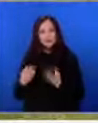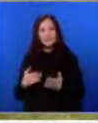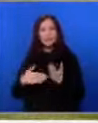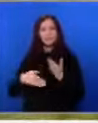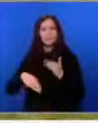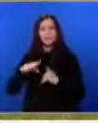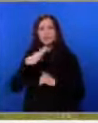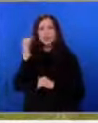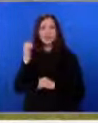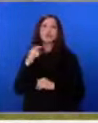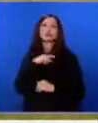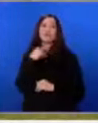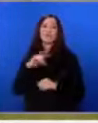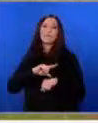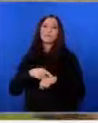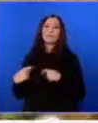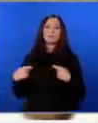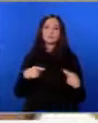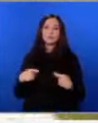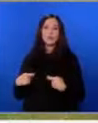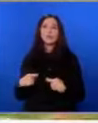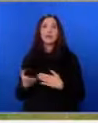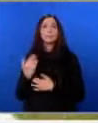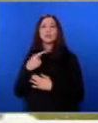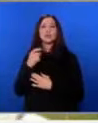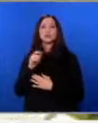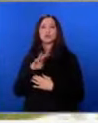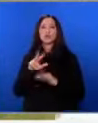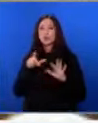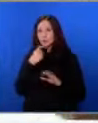400 свидни жертви по време на боевете преди 148 години.